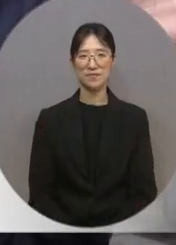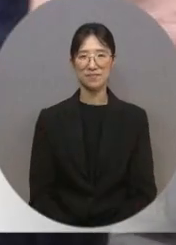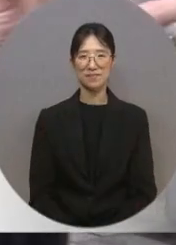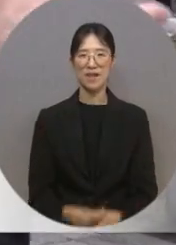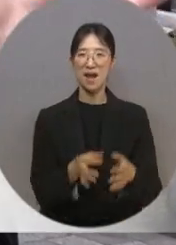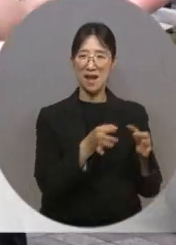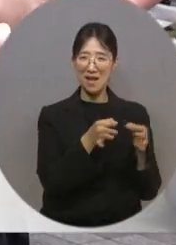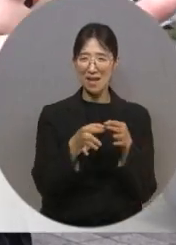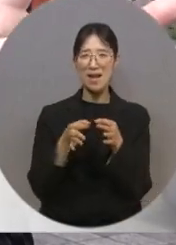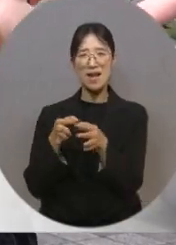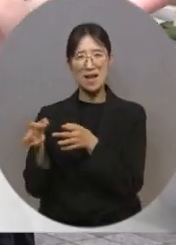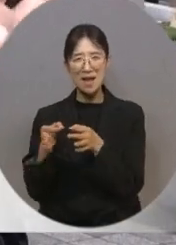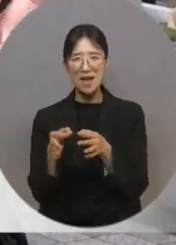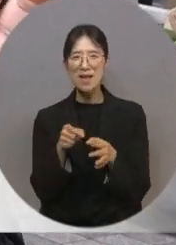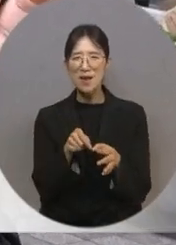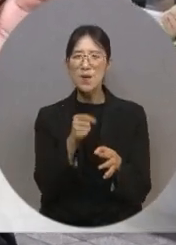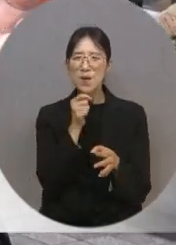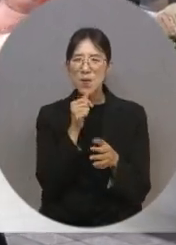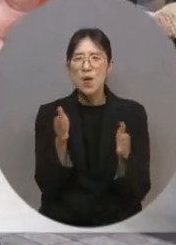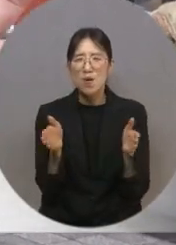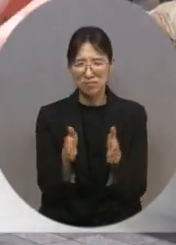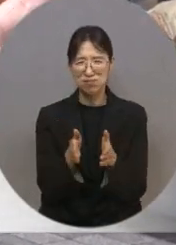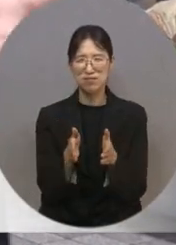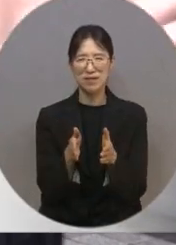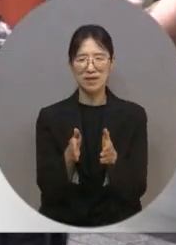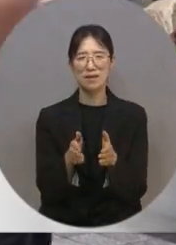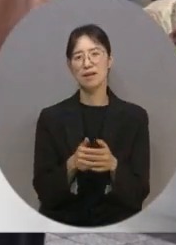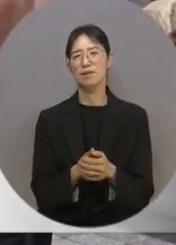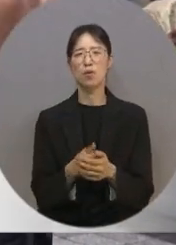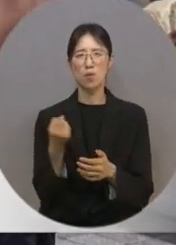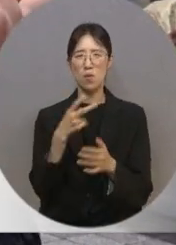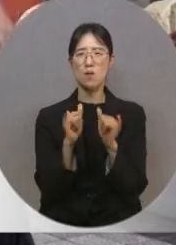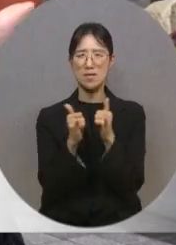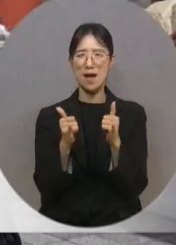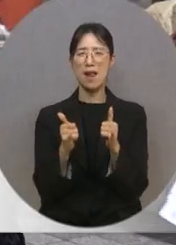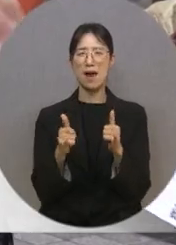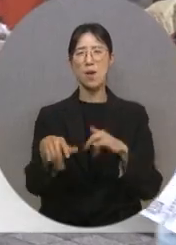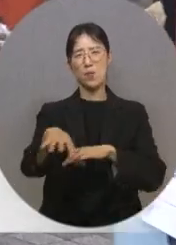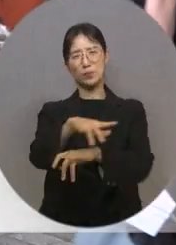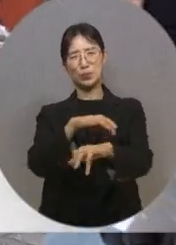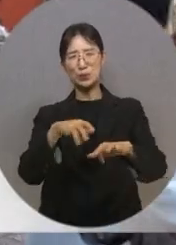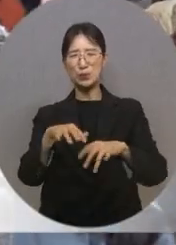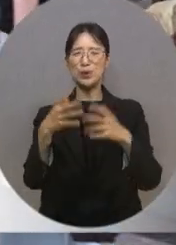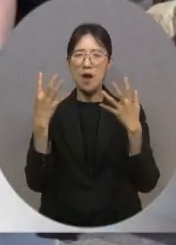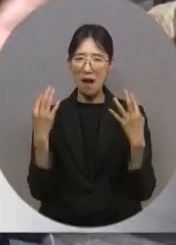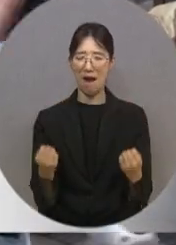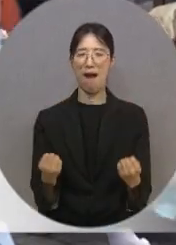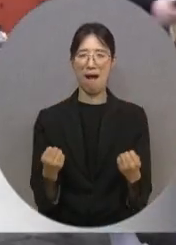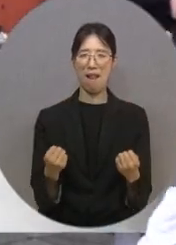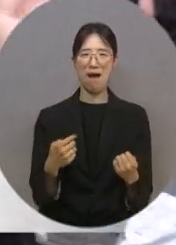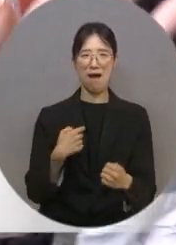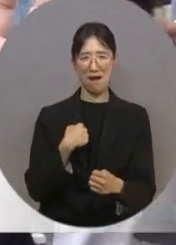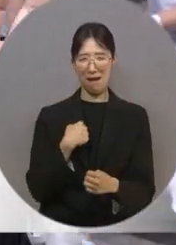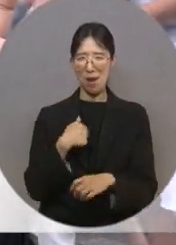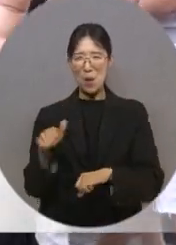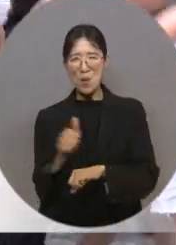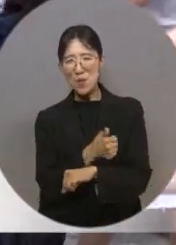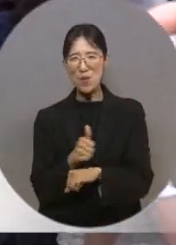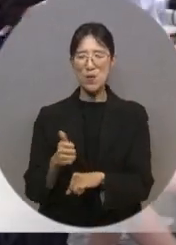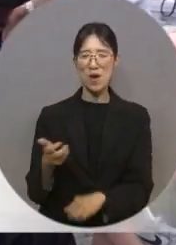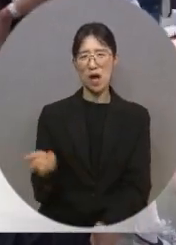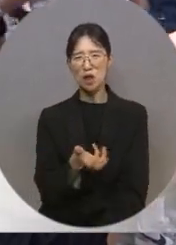가게와 가게 사이가 좁다 보니까 이제 유동가 많으니까 거기서 이제 왔다